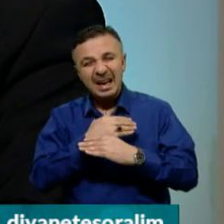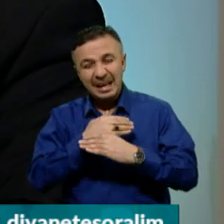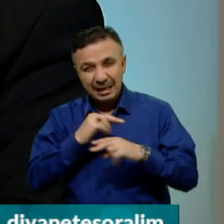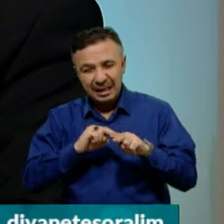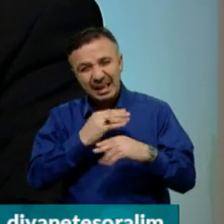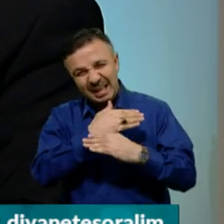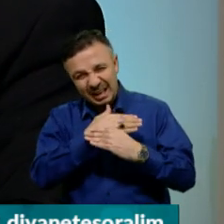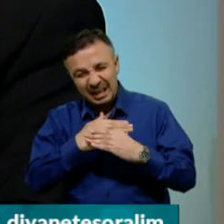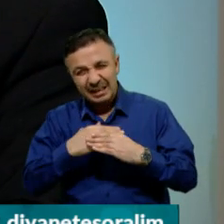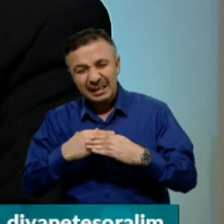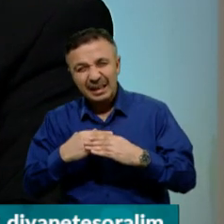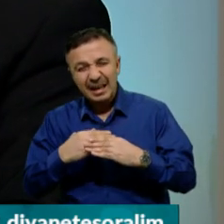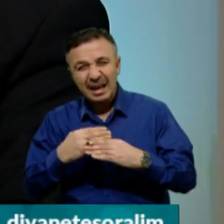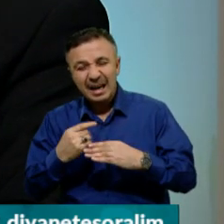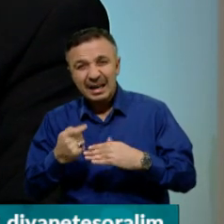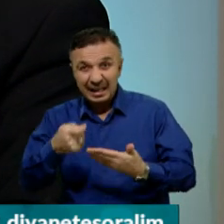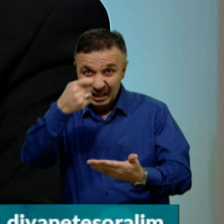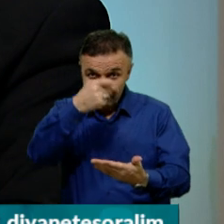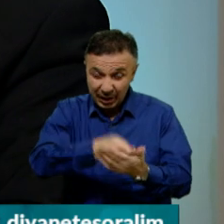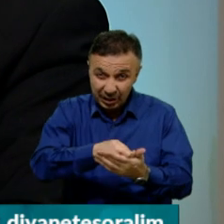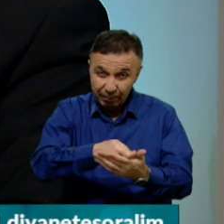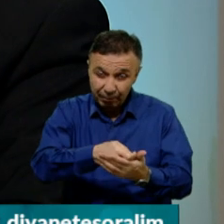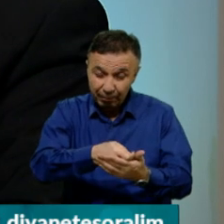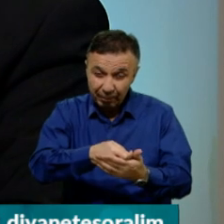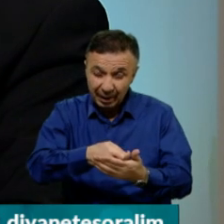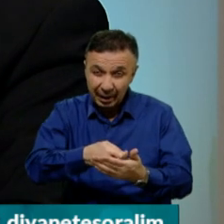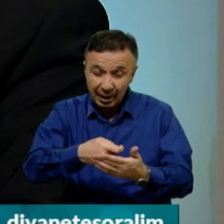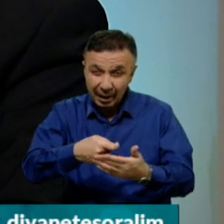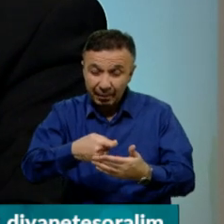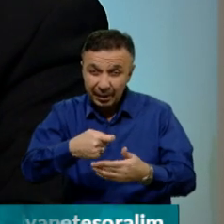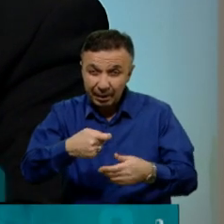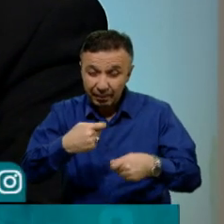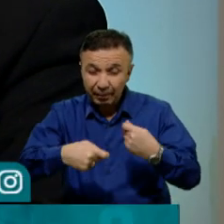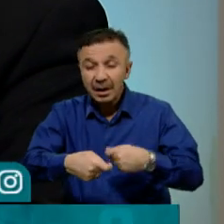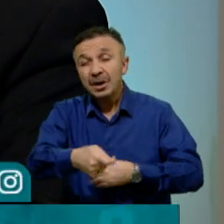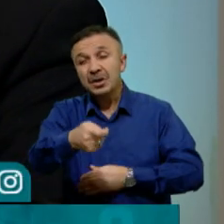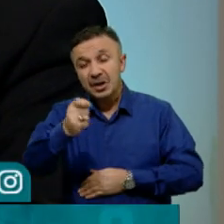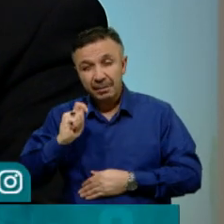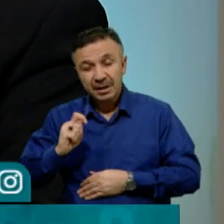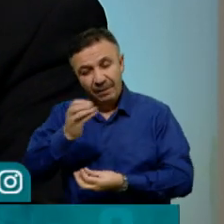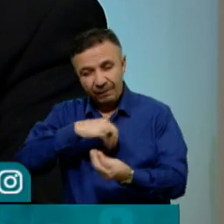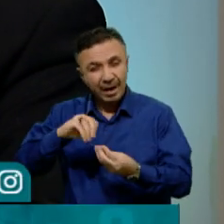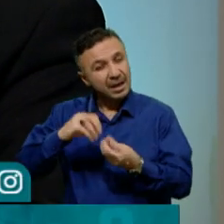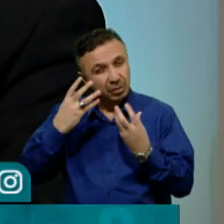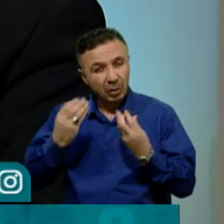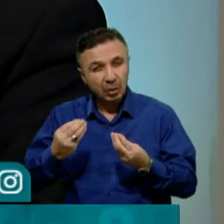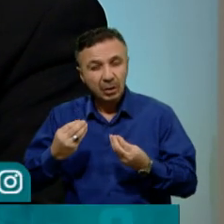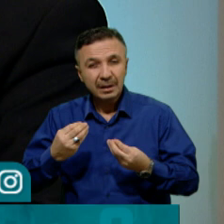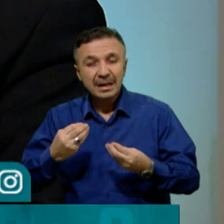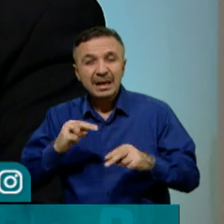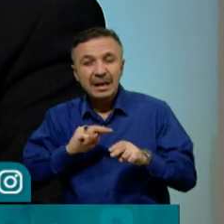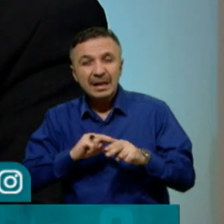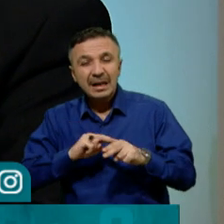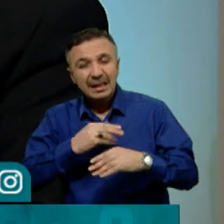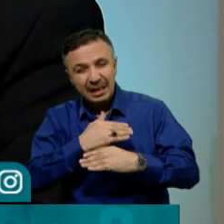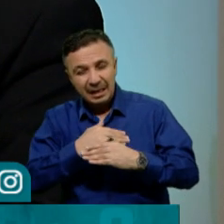yani nakit para alması faize sebep olmaktadır ondan dolayı kredi kartı ile nakit para